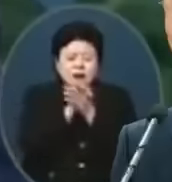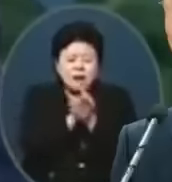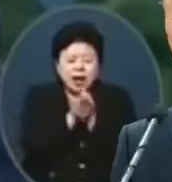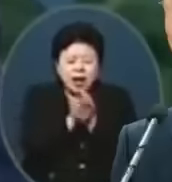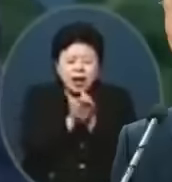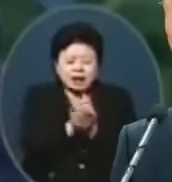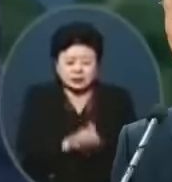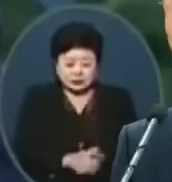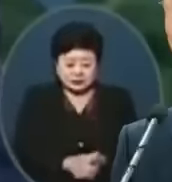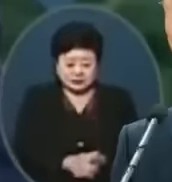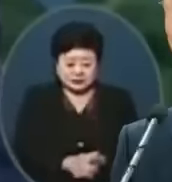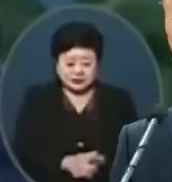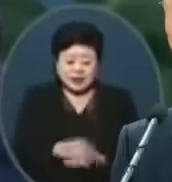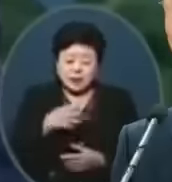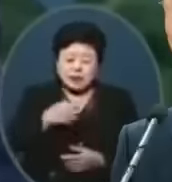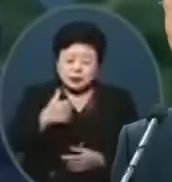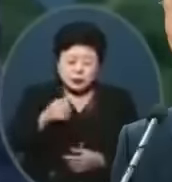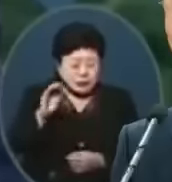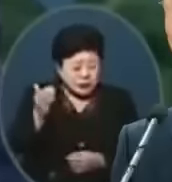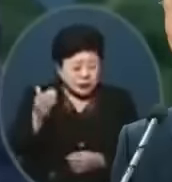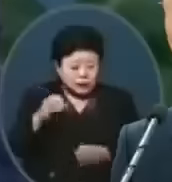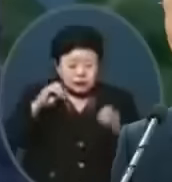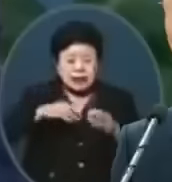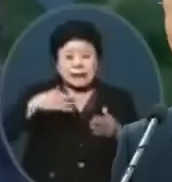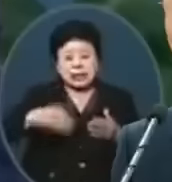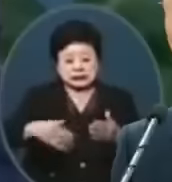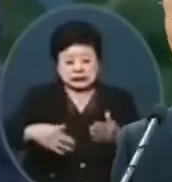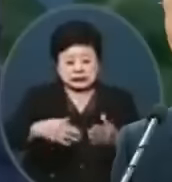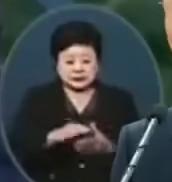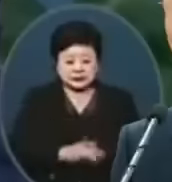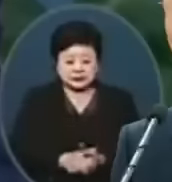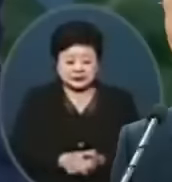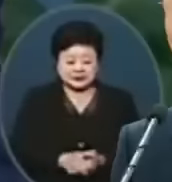기도해서 85세가 되어도 응답 안 해주었습니다.